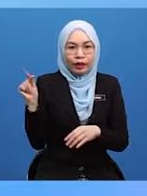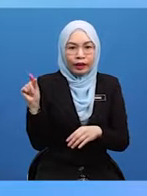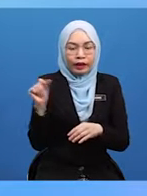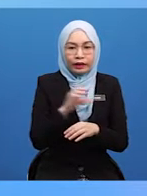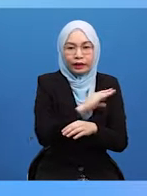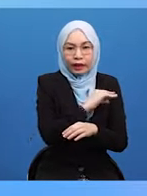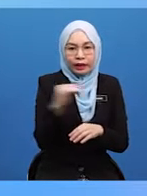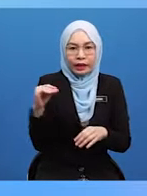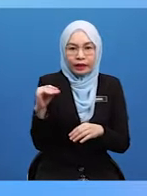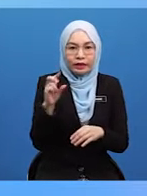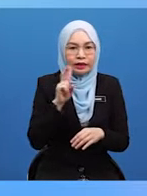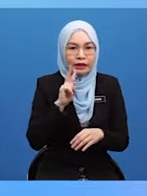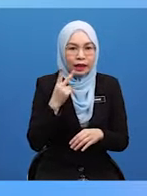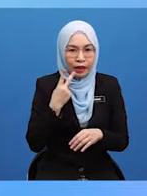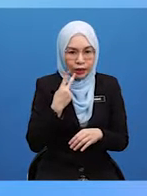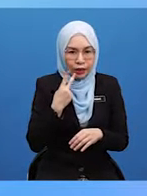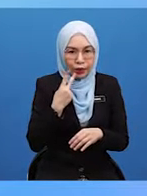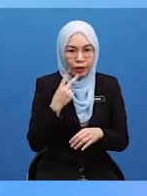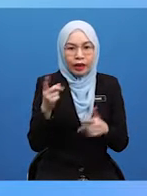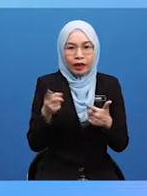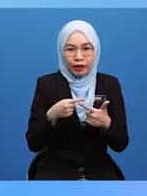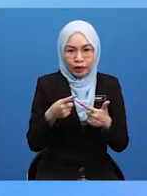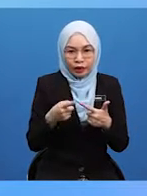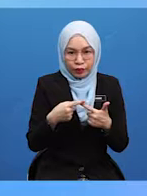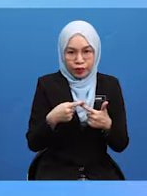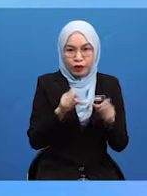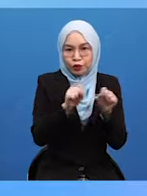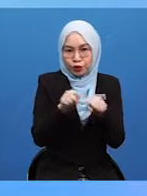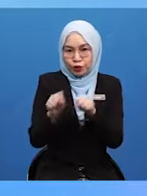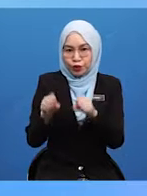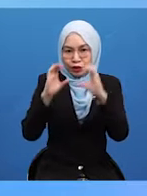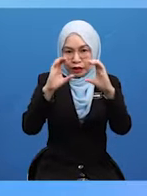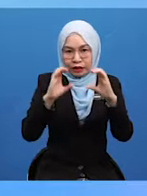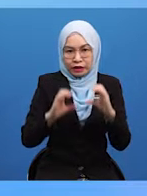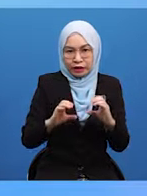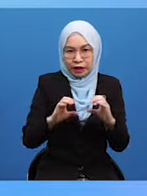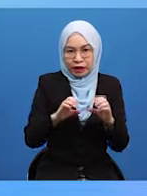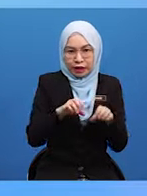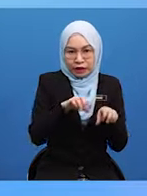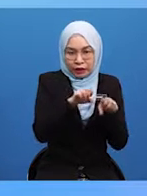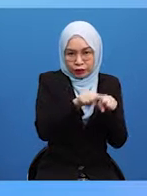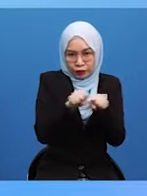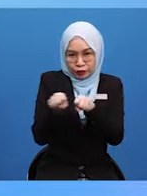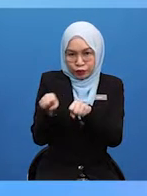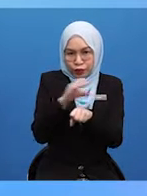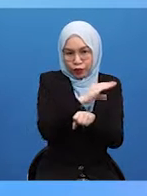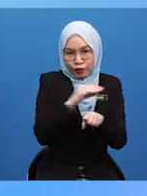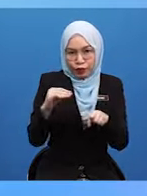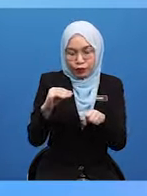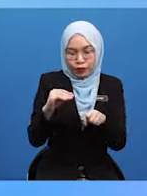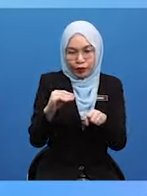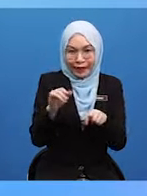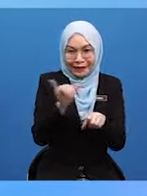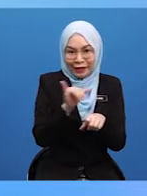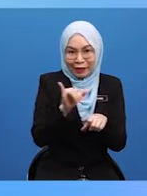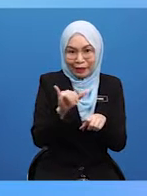secara deretan dan hampir seragam. Yang ketiga, pertempatan ini tersusun